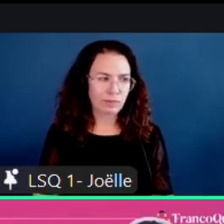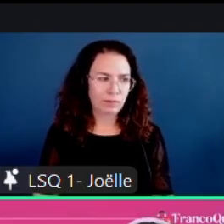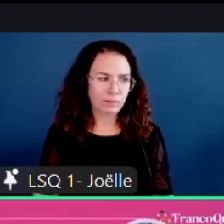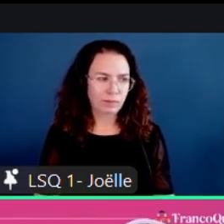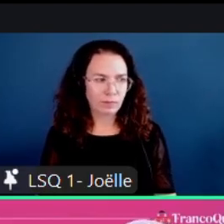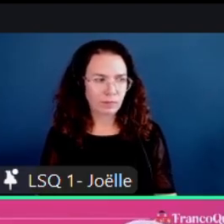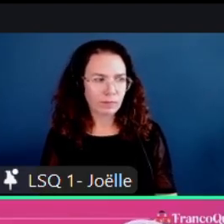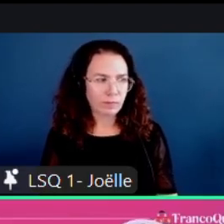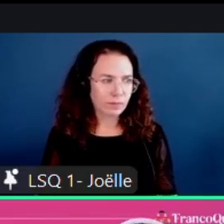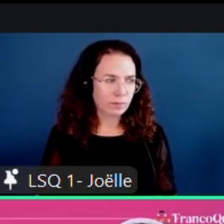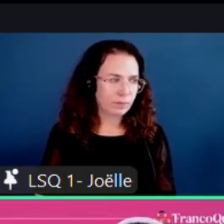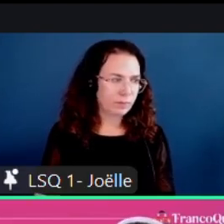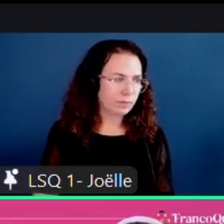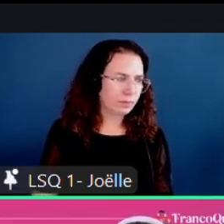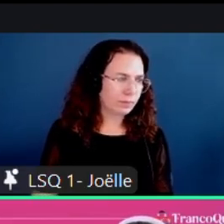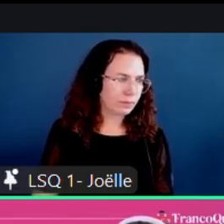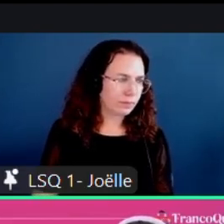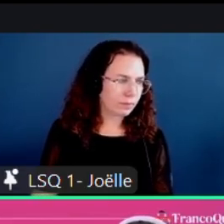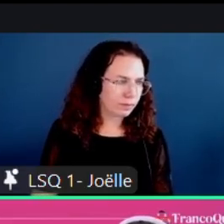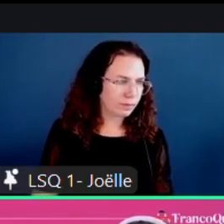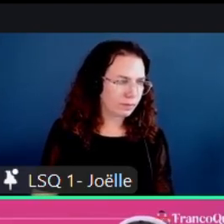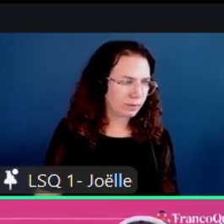secondes.